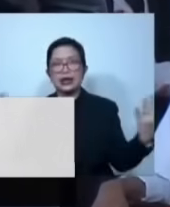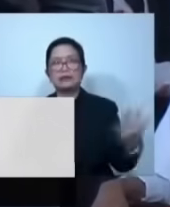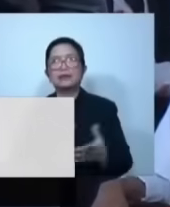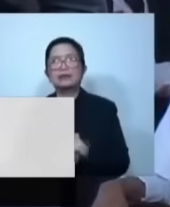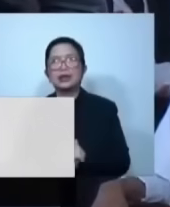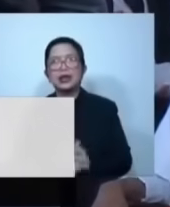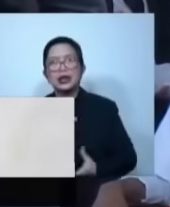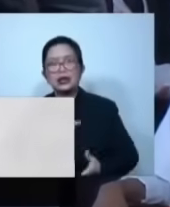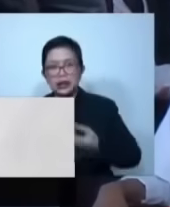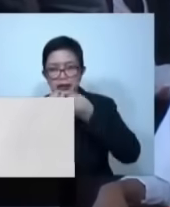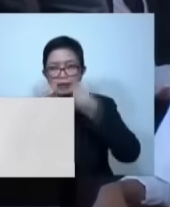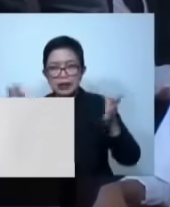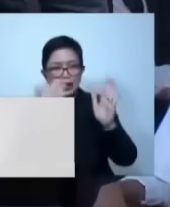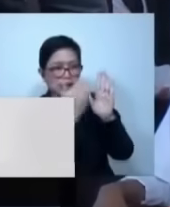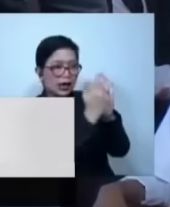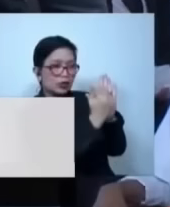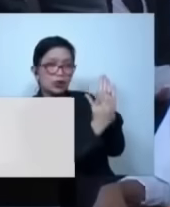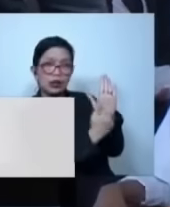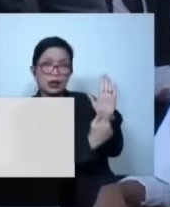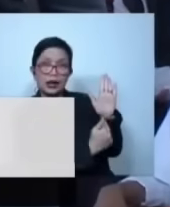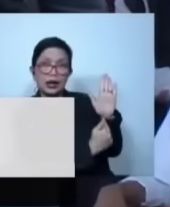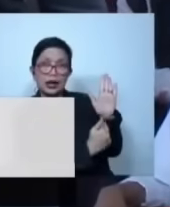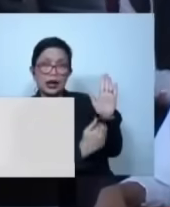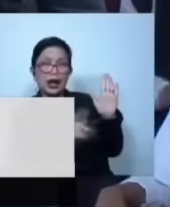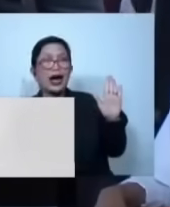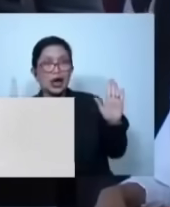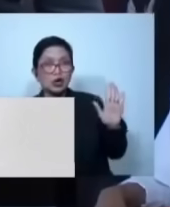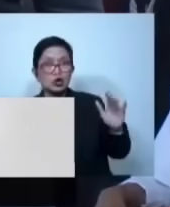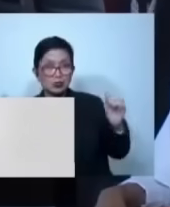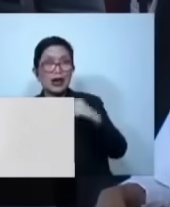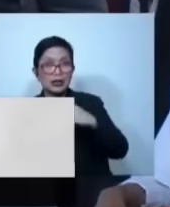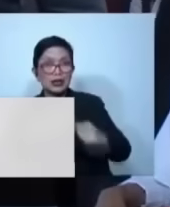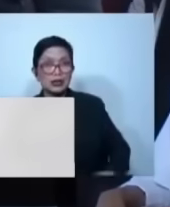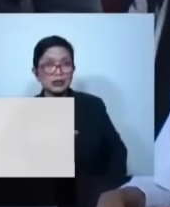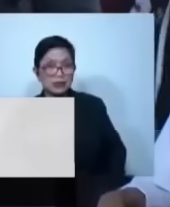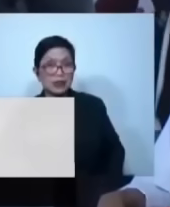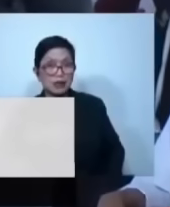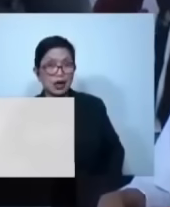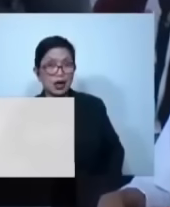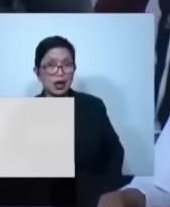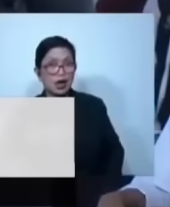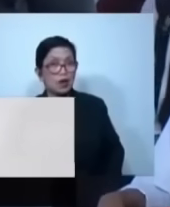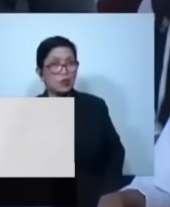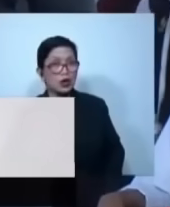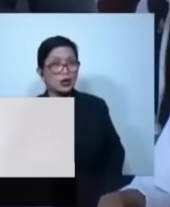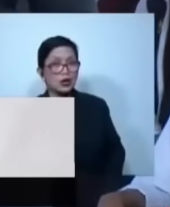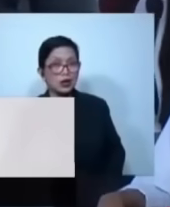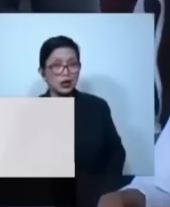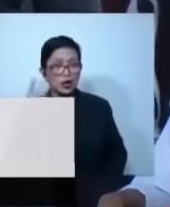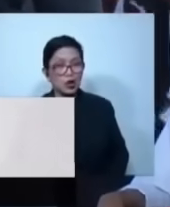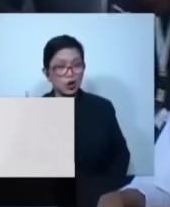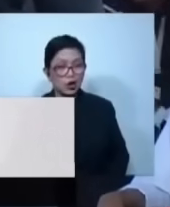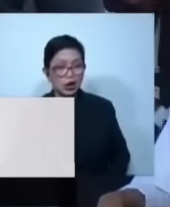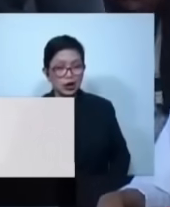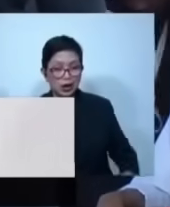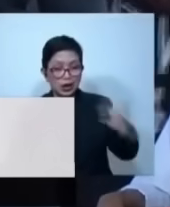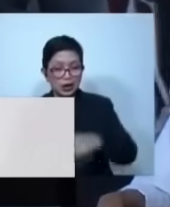menyampaikan aturan yang tentunya ini harus disepakati oleh kita semua tidak hanya bagi para hadirin yang saat ini berada di